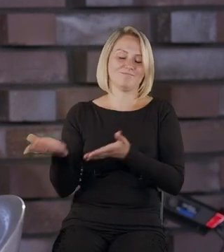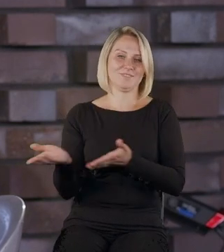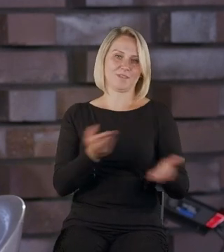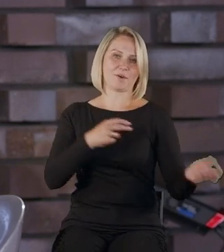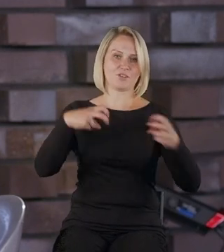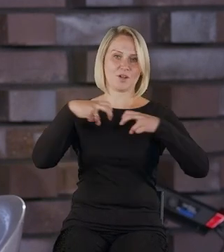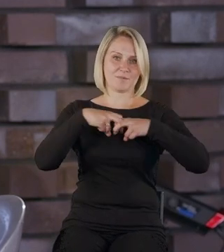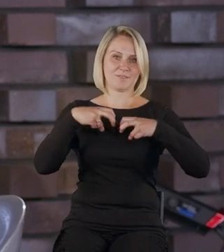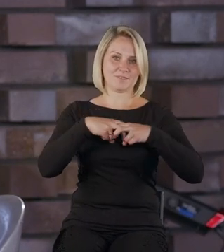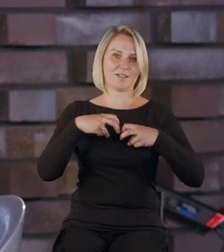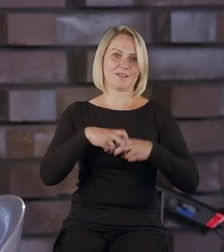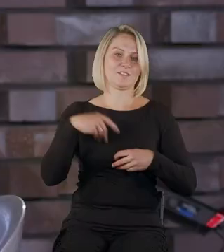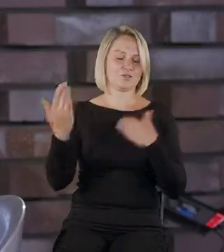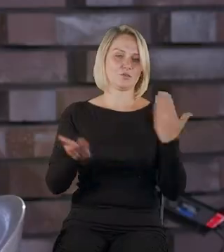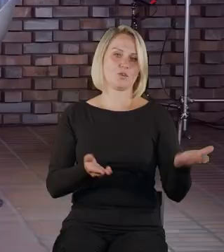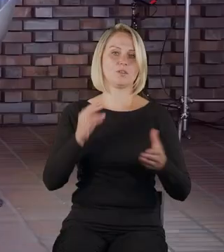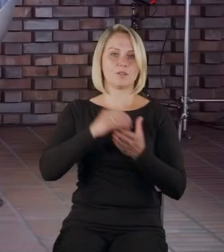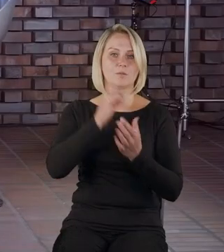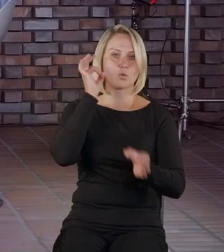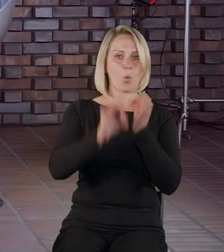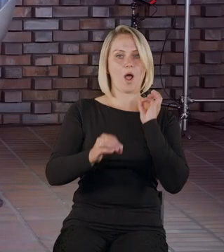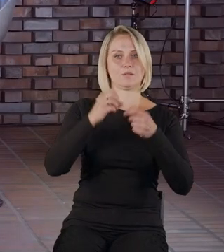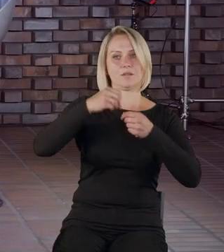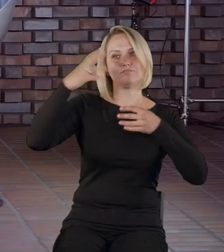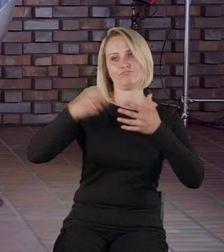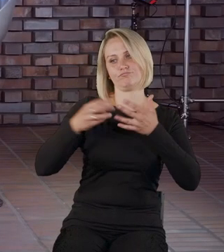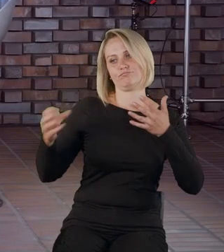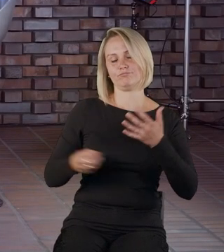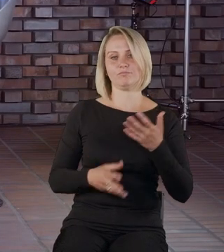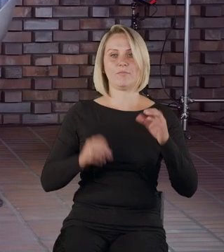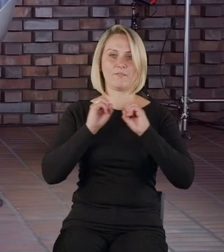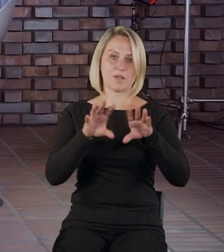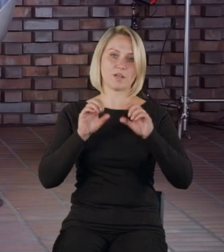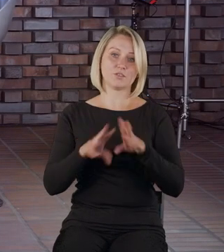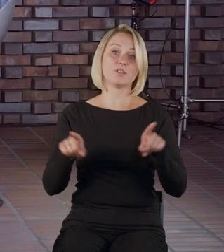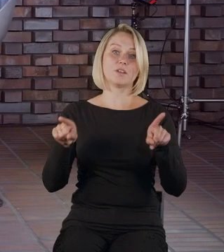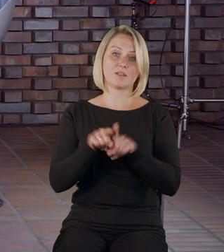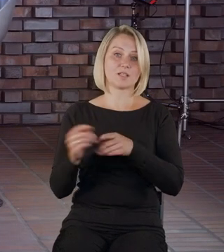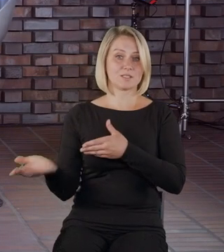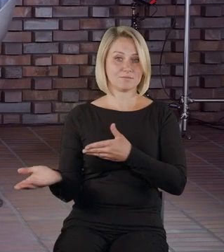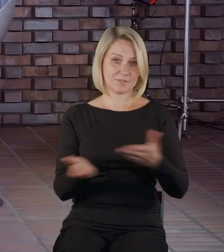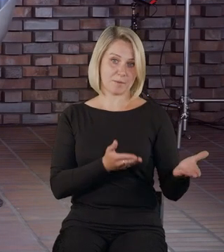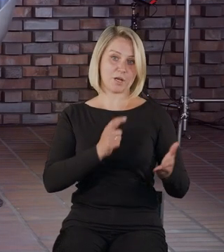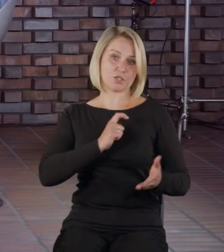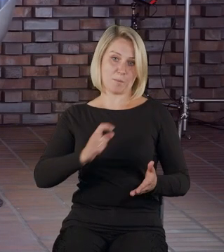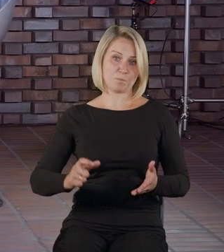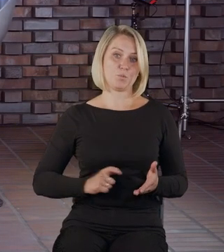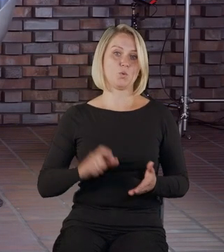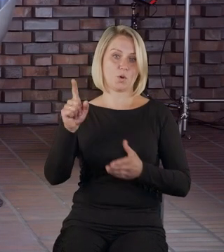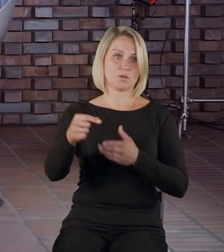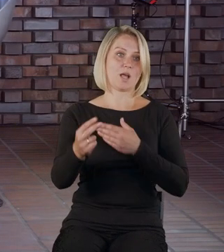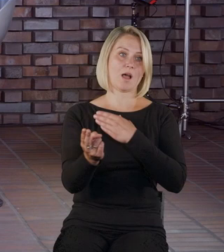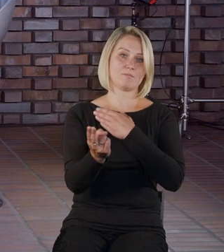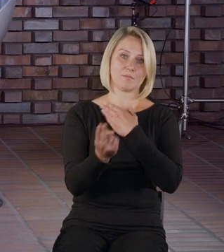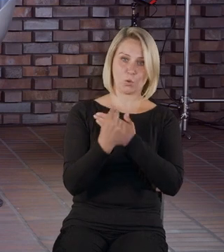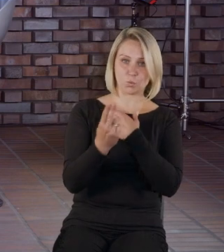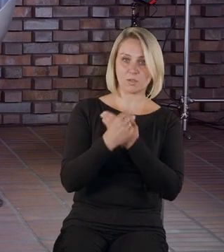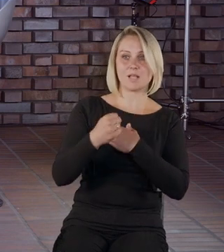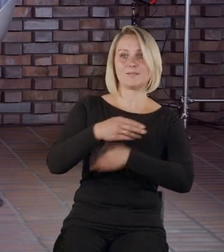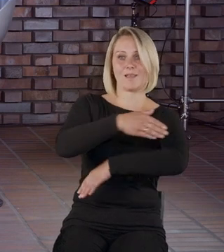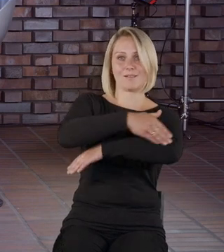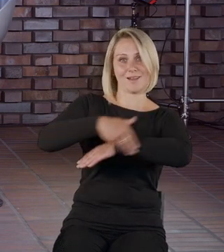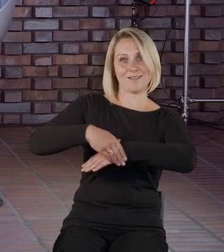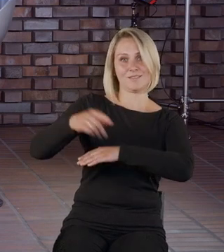oczywiście chciałabym odesłać do strony internetowej, ale również zapraszam do Biura Rekrutacji Cudzoziemców, gdzie z